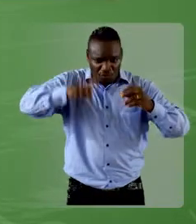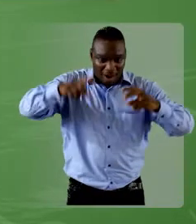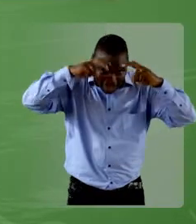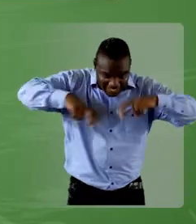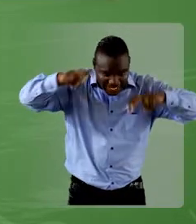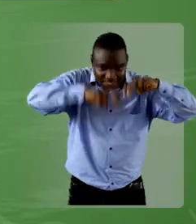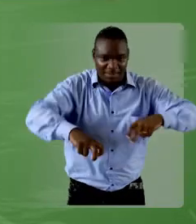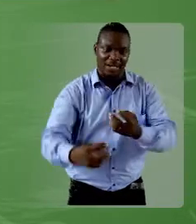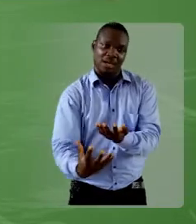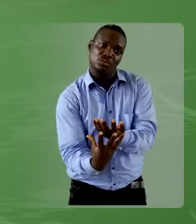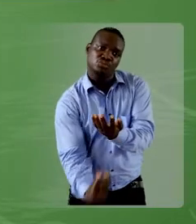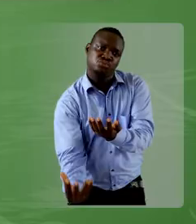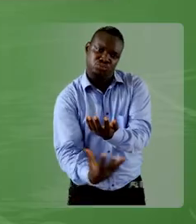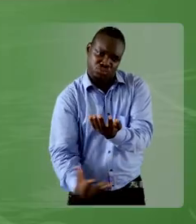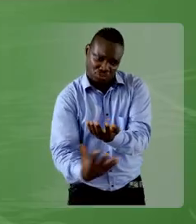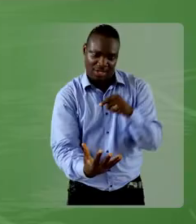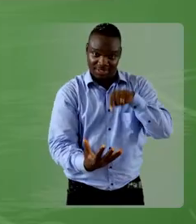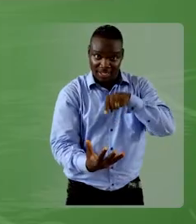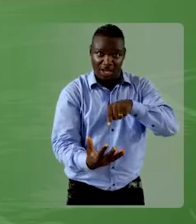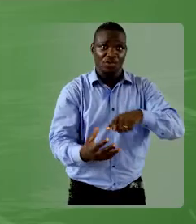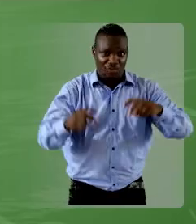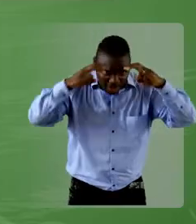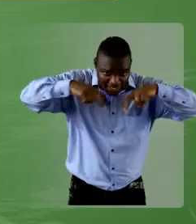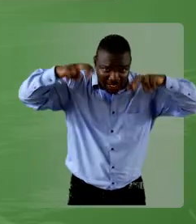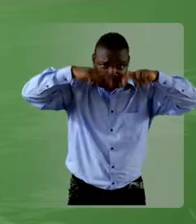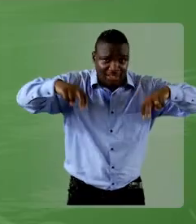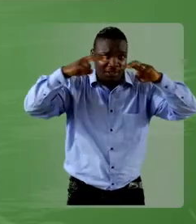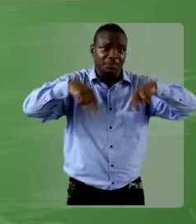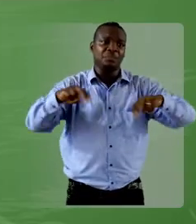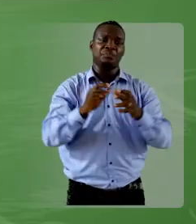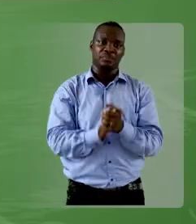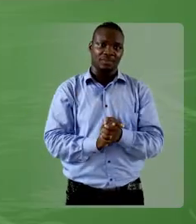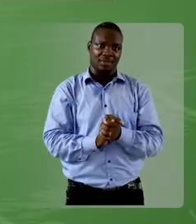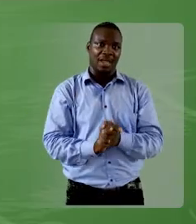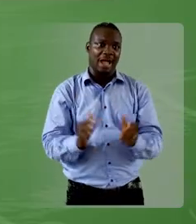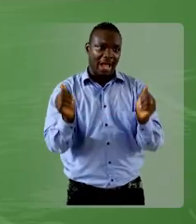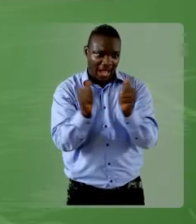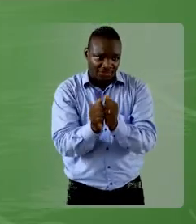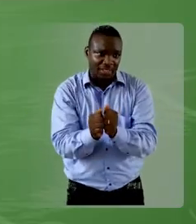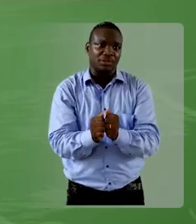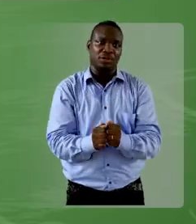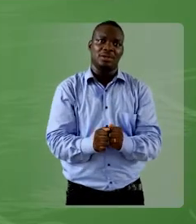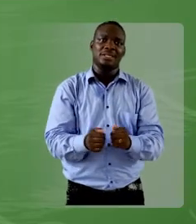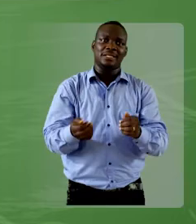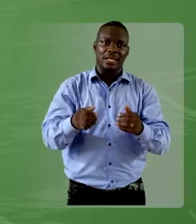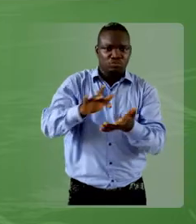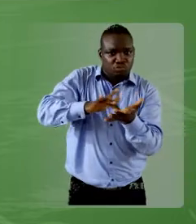du sous-tamis. Le sous-tamis est alors analysé à l'aide de